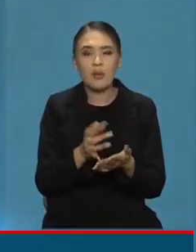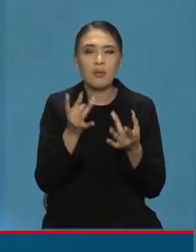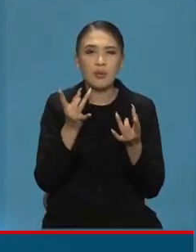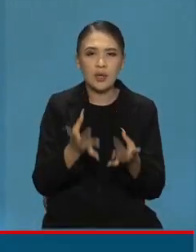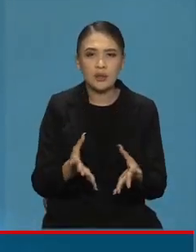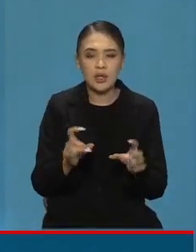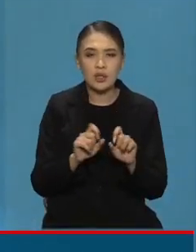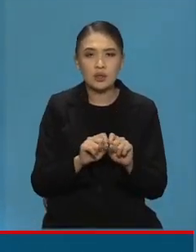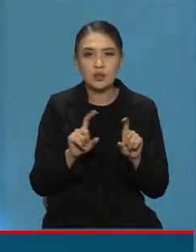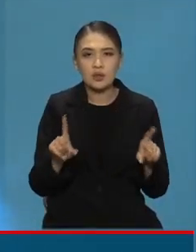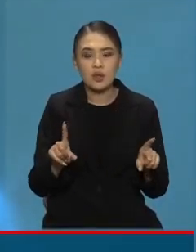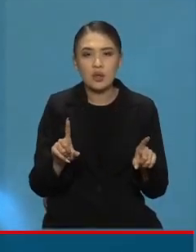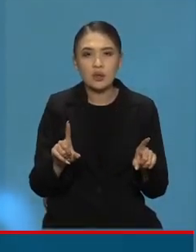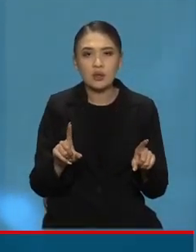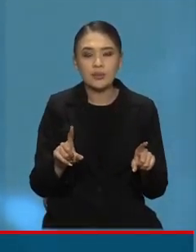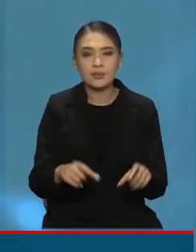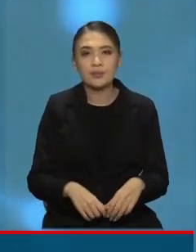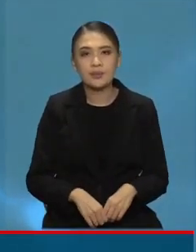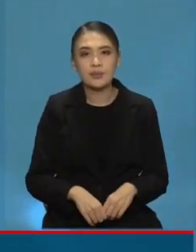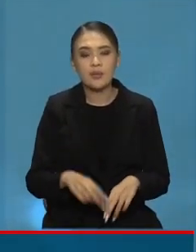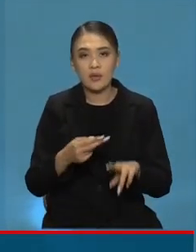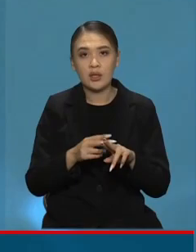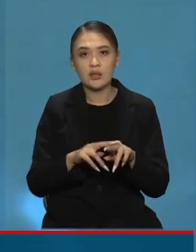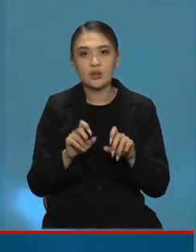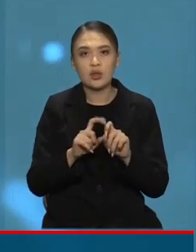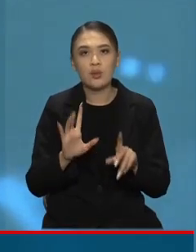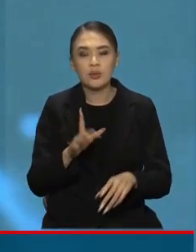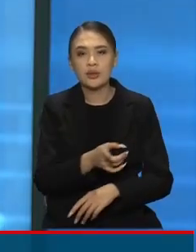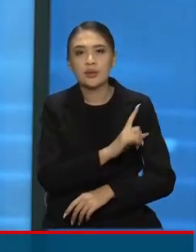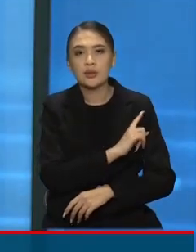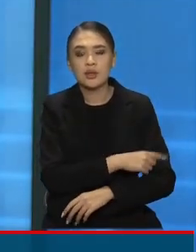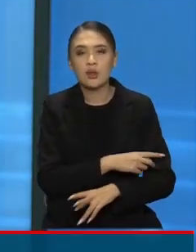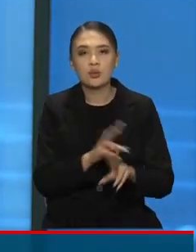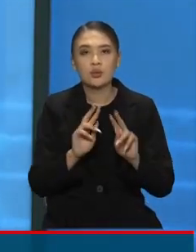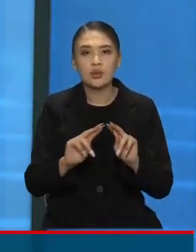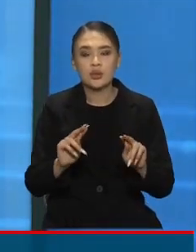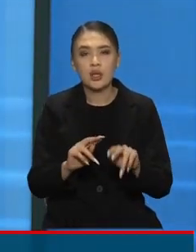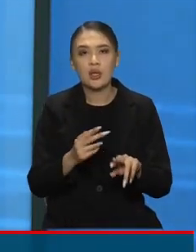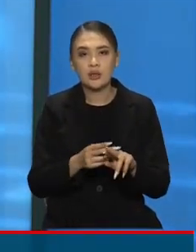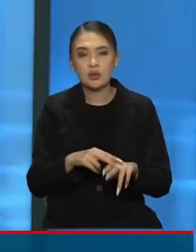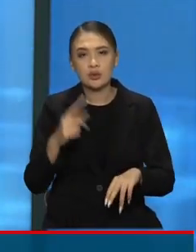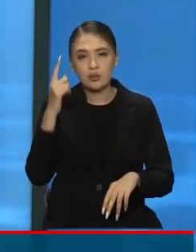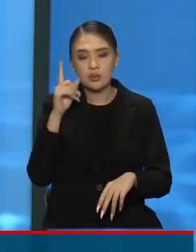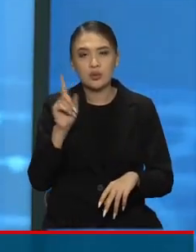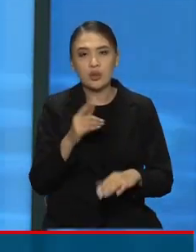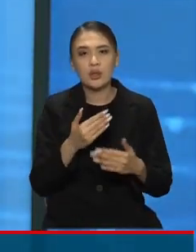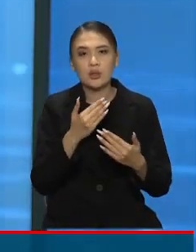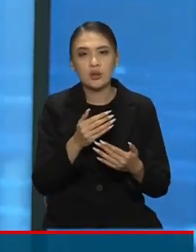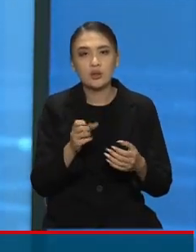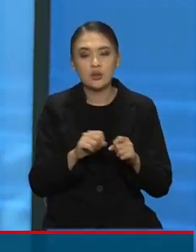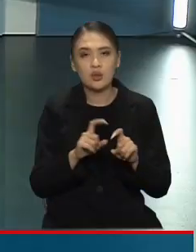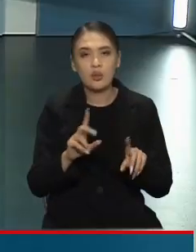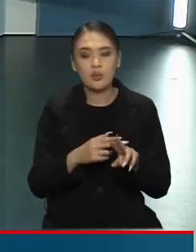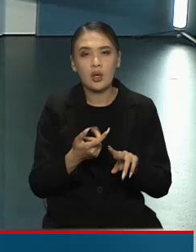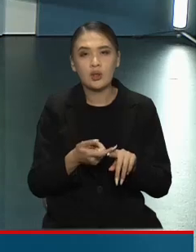школа там не оснащена, но в этой школе соберутся самые сильные педагоги, думаю, именно эта школа будет одна из самых